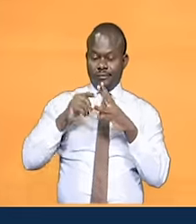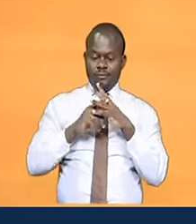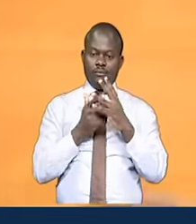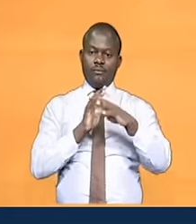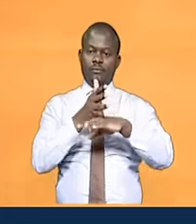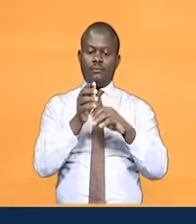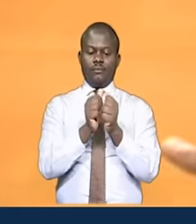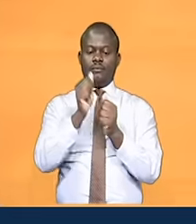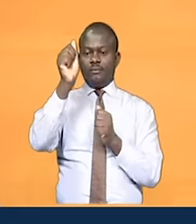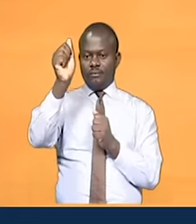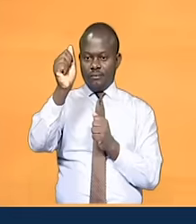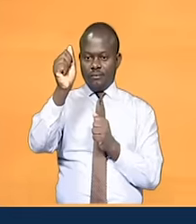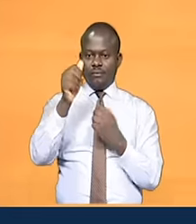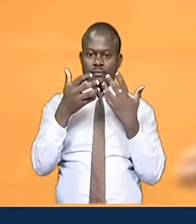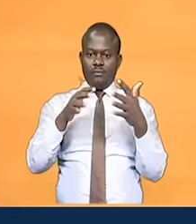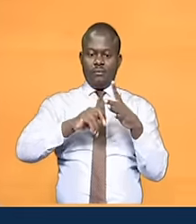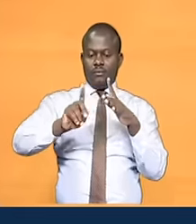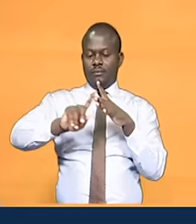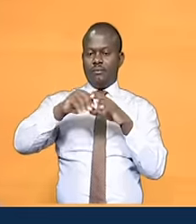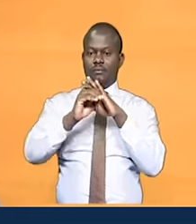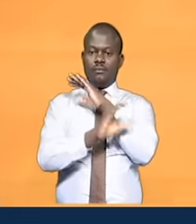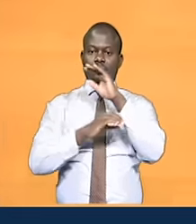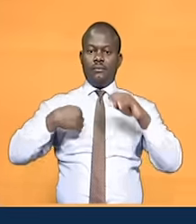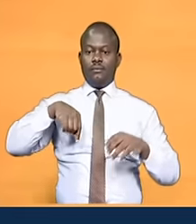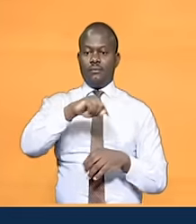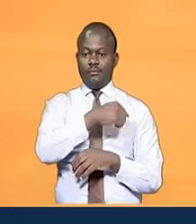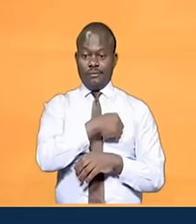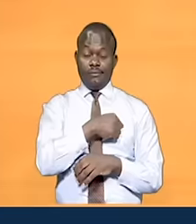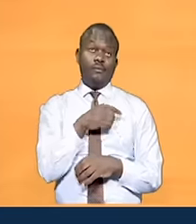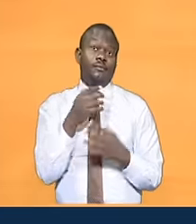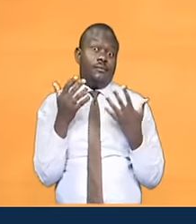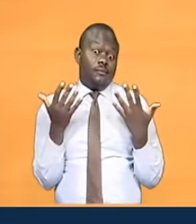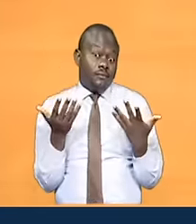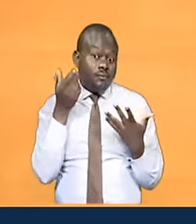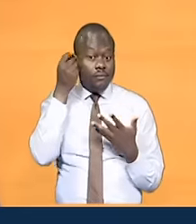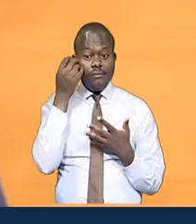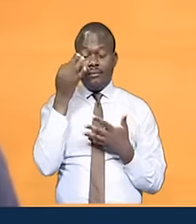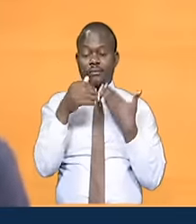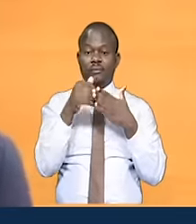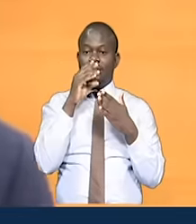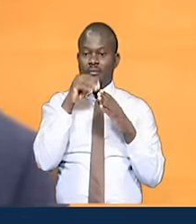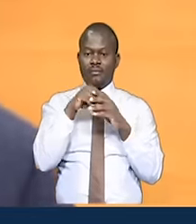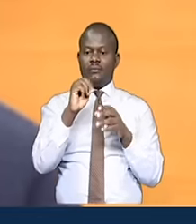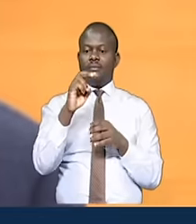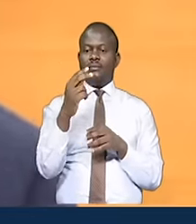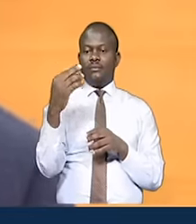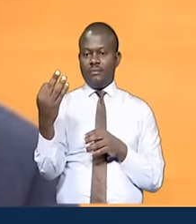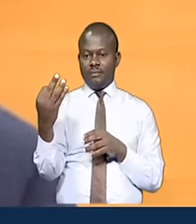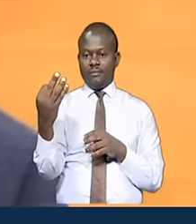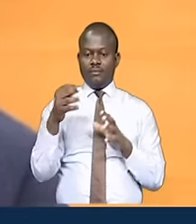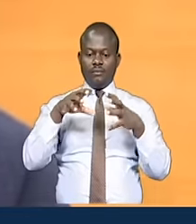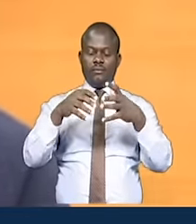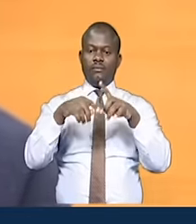abasaga 15,000 bamaze guhungira mu gihugu cyacu. Ubwo se iyo muvuga ngo M23 ni